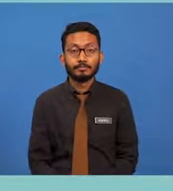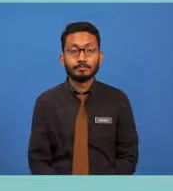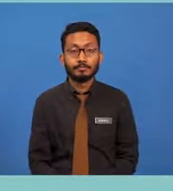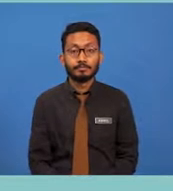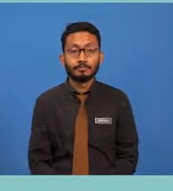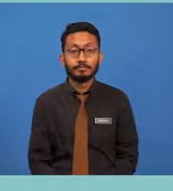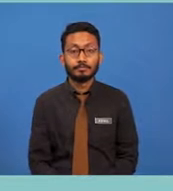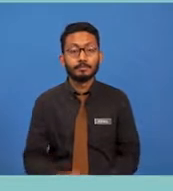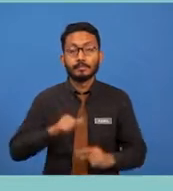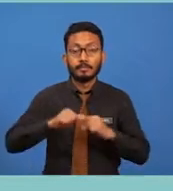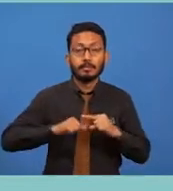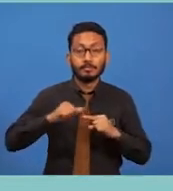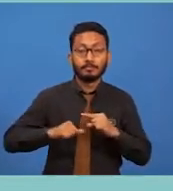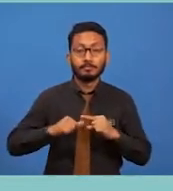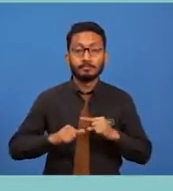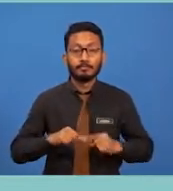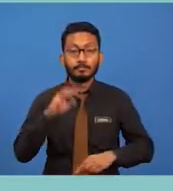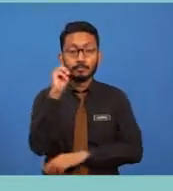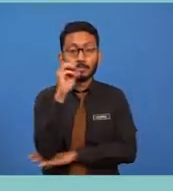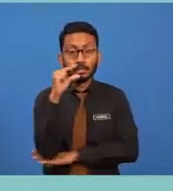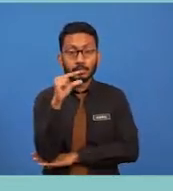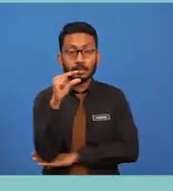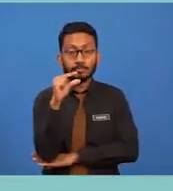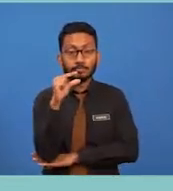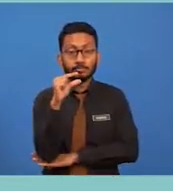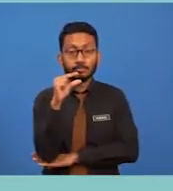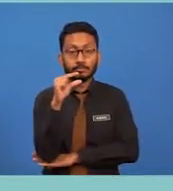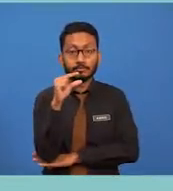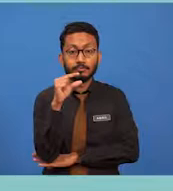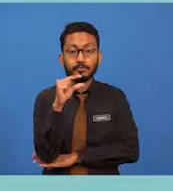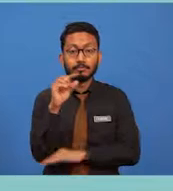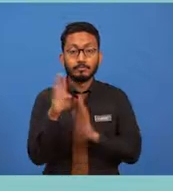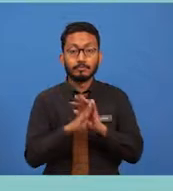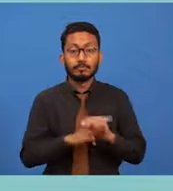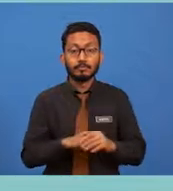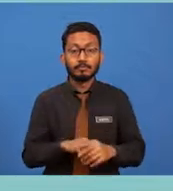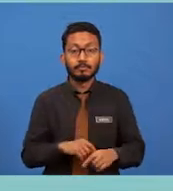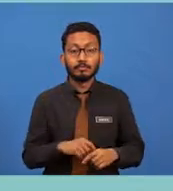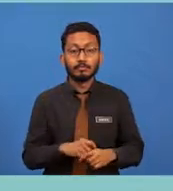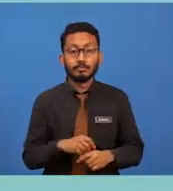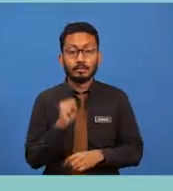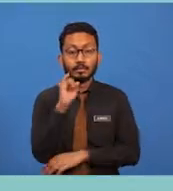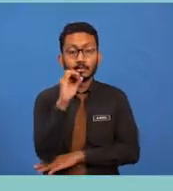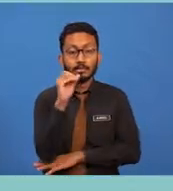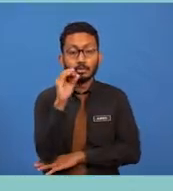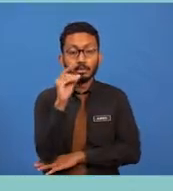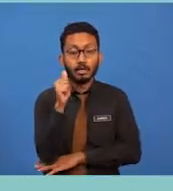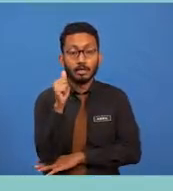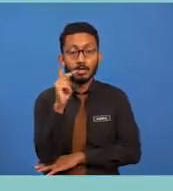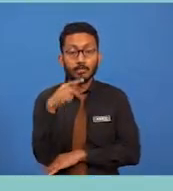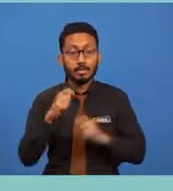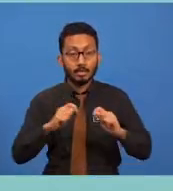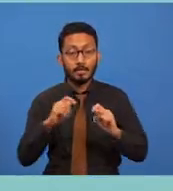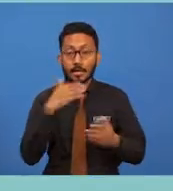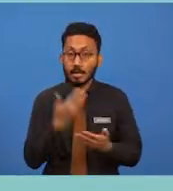Apabila magnesium oksida bertindak balas dengan asid hidroklorik, magnesium klorida dan air